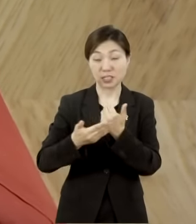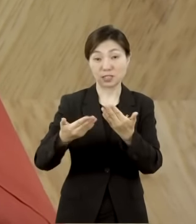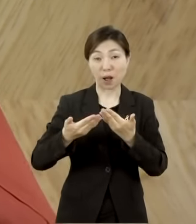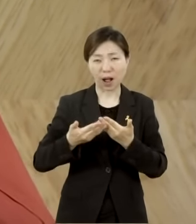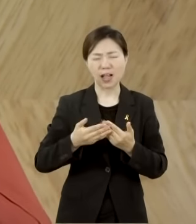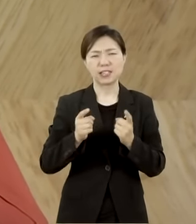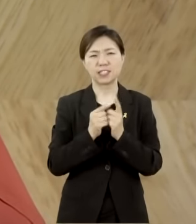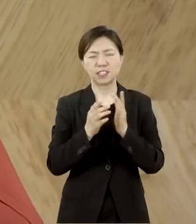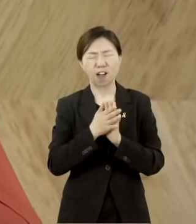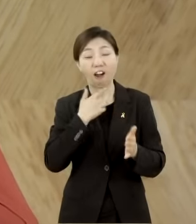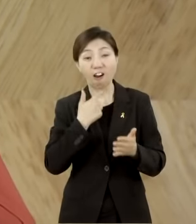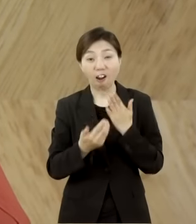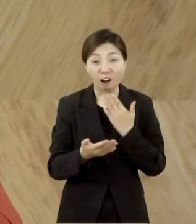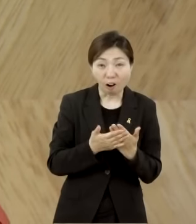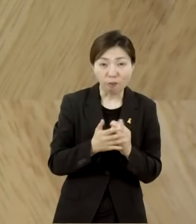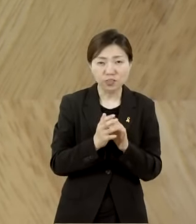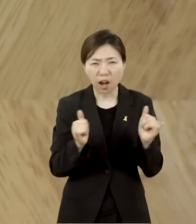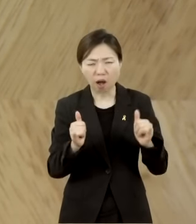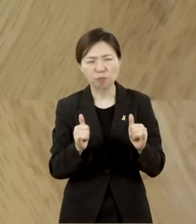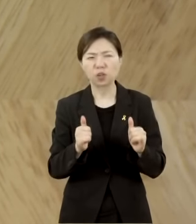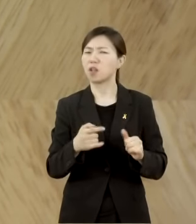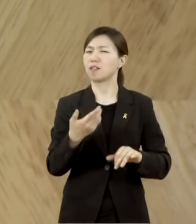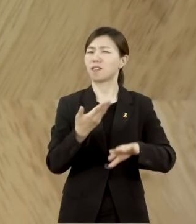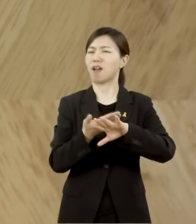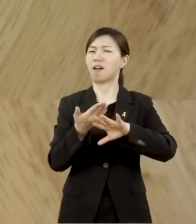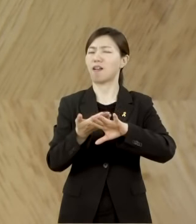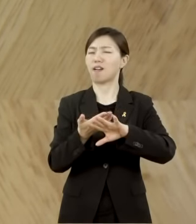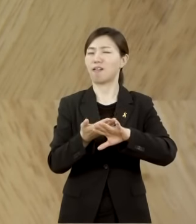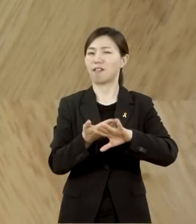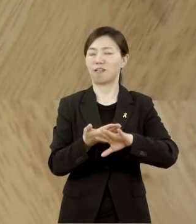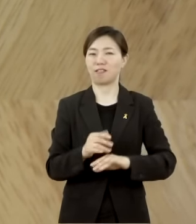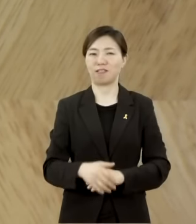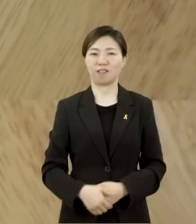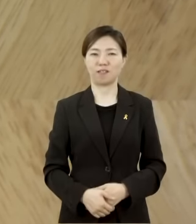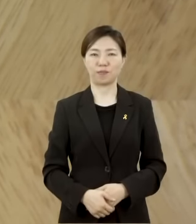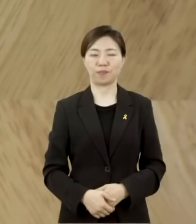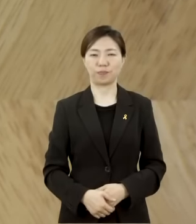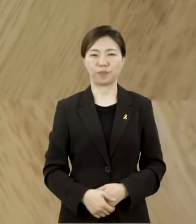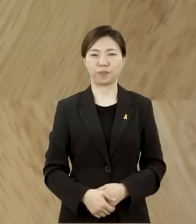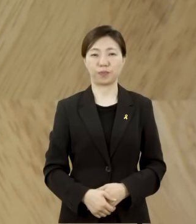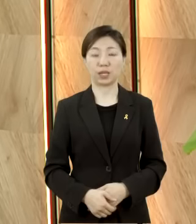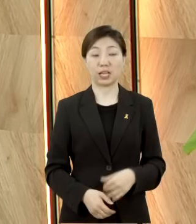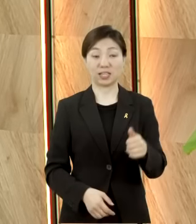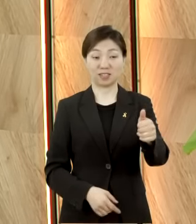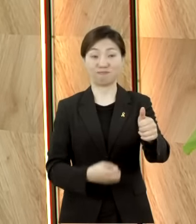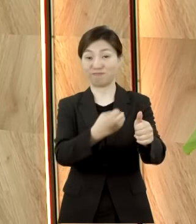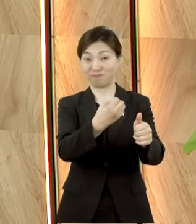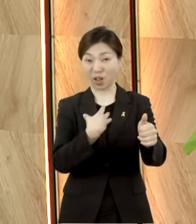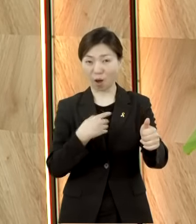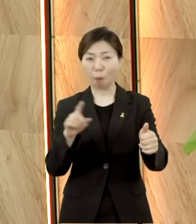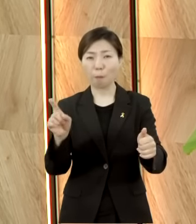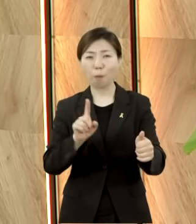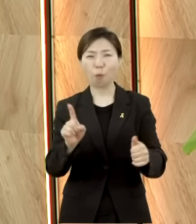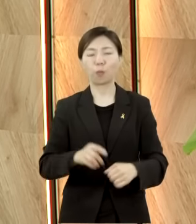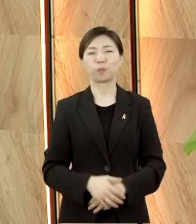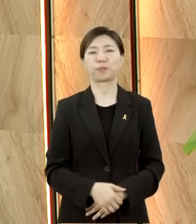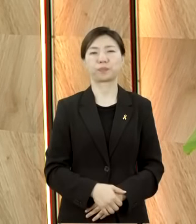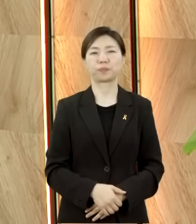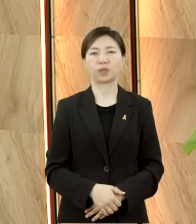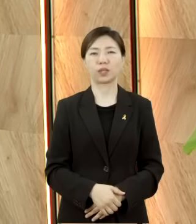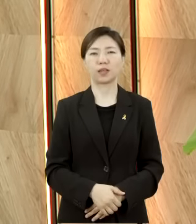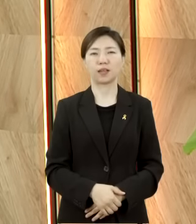사람은 좀 뭐가 달라요 자기가 스스로 체험한 맛이 있는 거예요 그래서 그